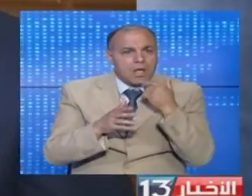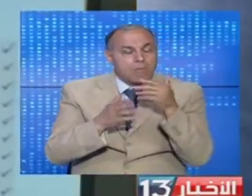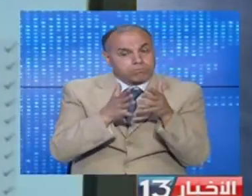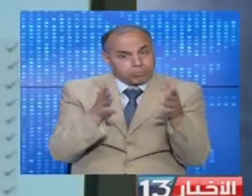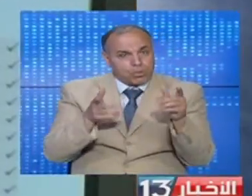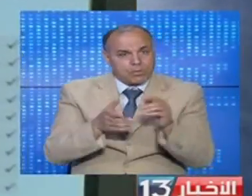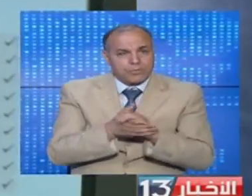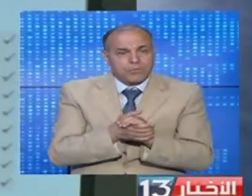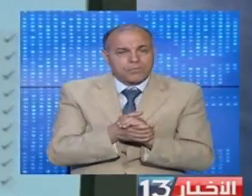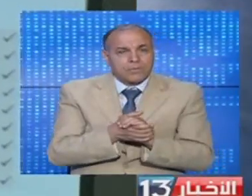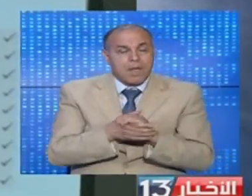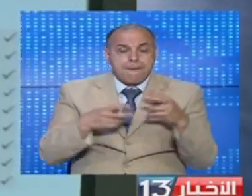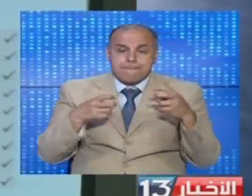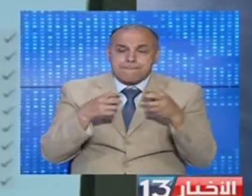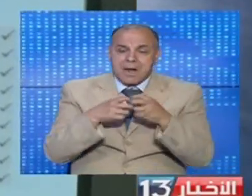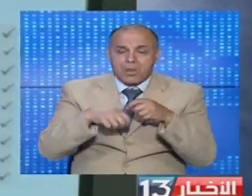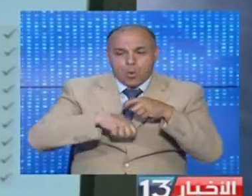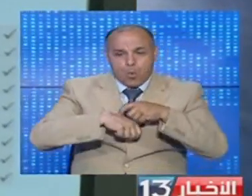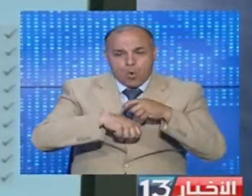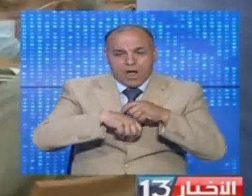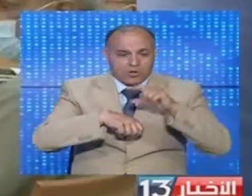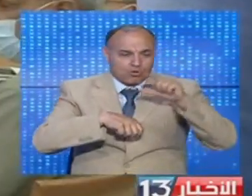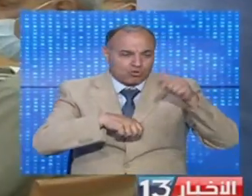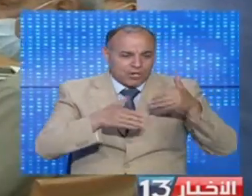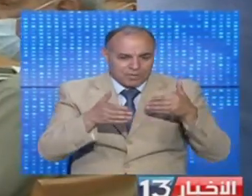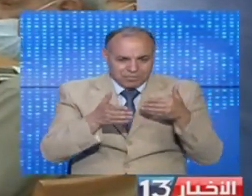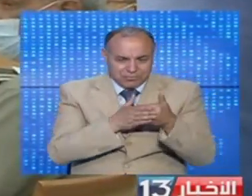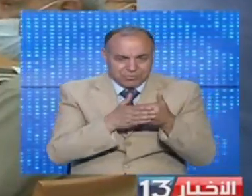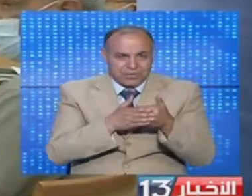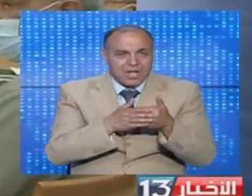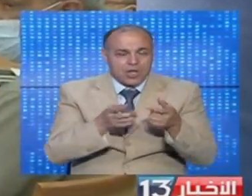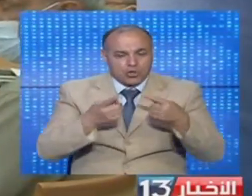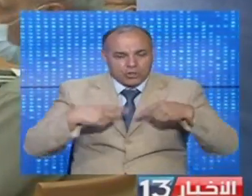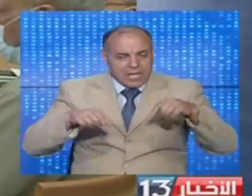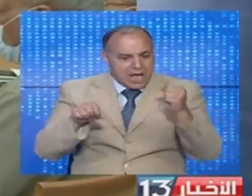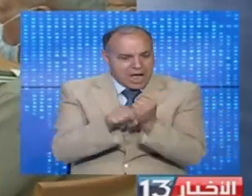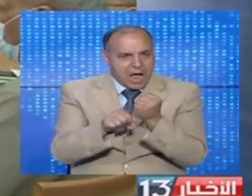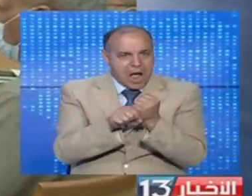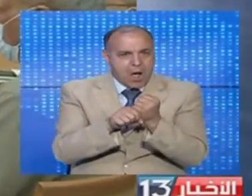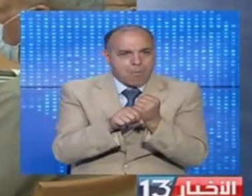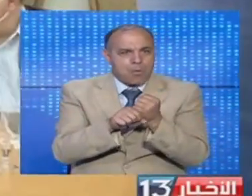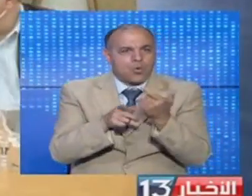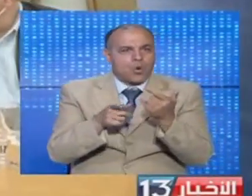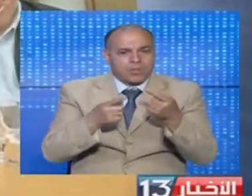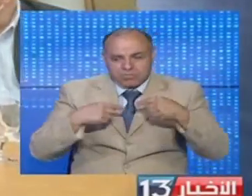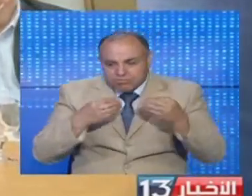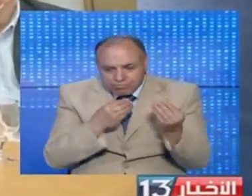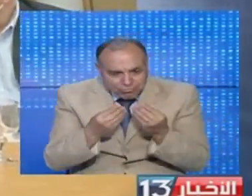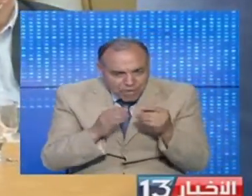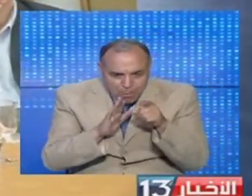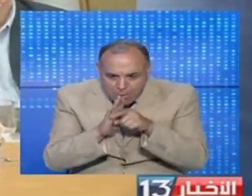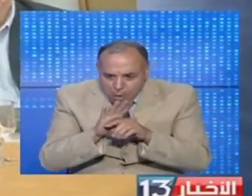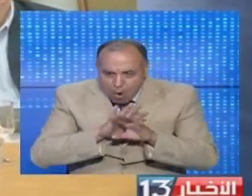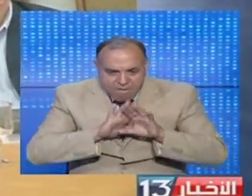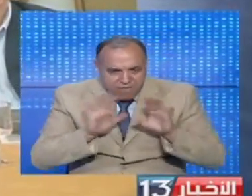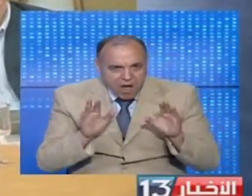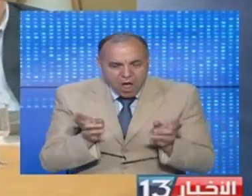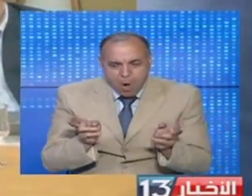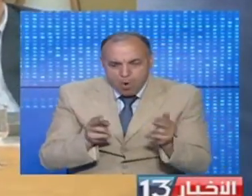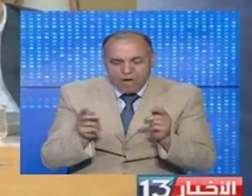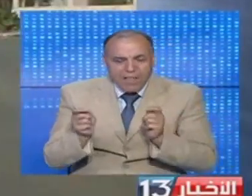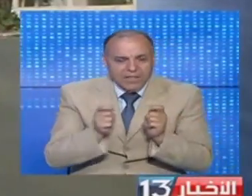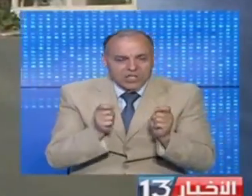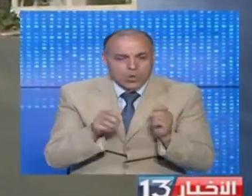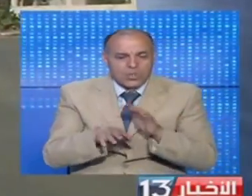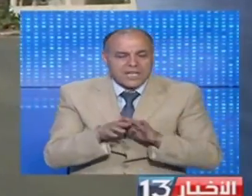كبيره المعرضه موعده بعد شهر من الان يقتضي جلسه عمل لوضع اللمسات الاخيره عادت لها غرفه التجاره